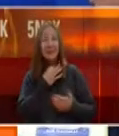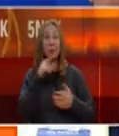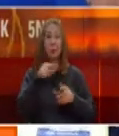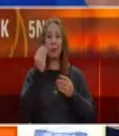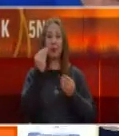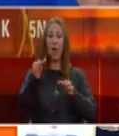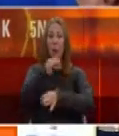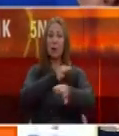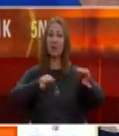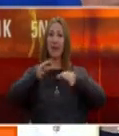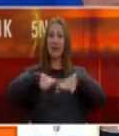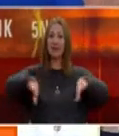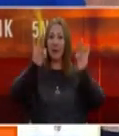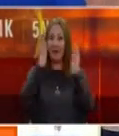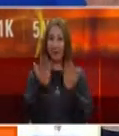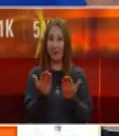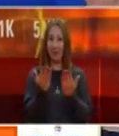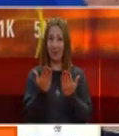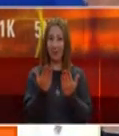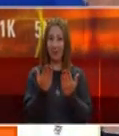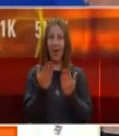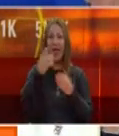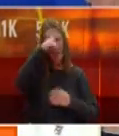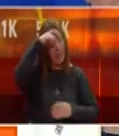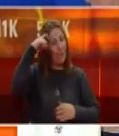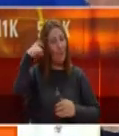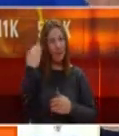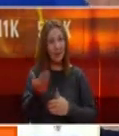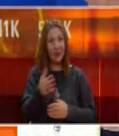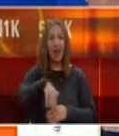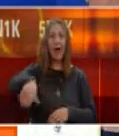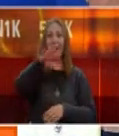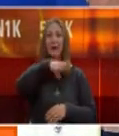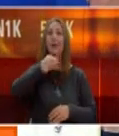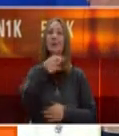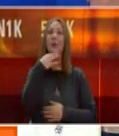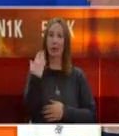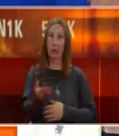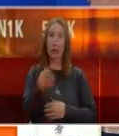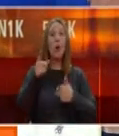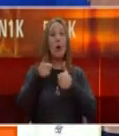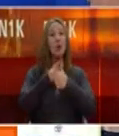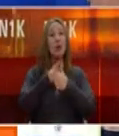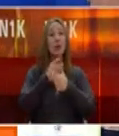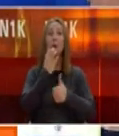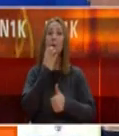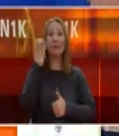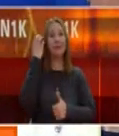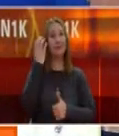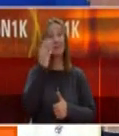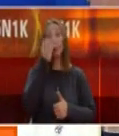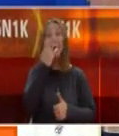güzel organizasyonu hazırlayan, emeği geçen herkese teşekkür ediyorum. Öncelikle Güler Sabancı